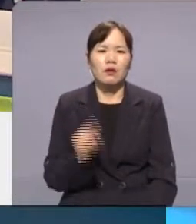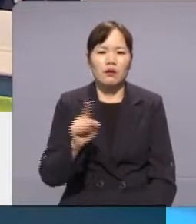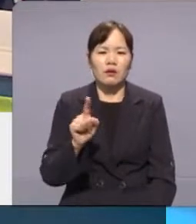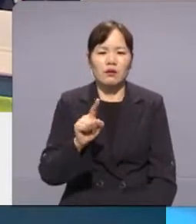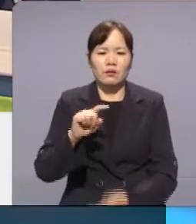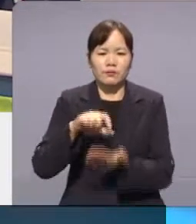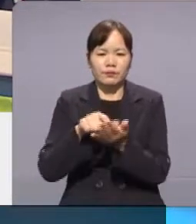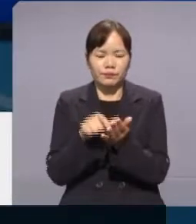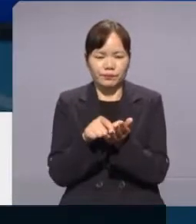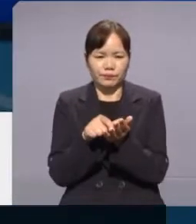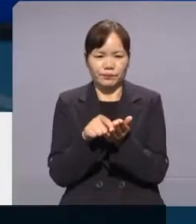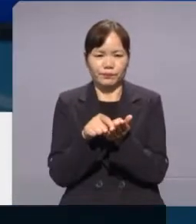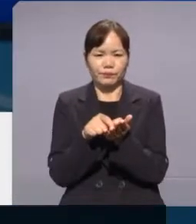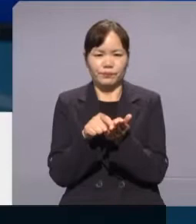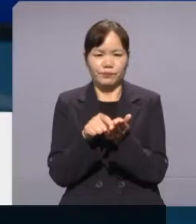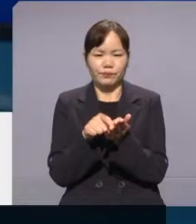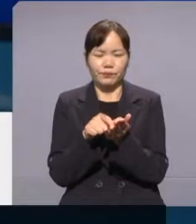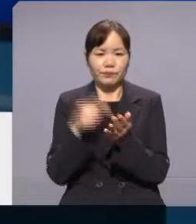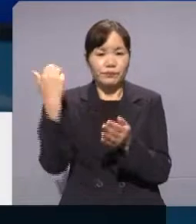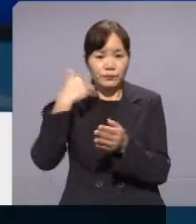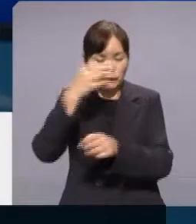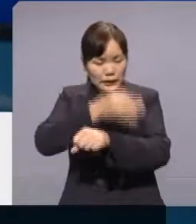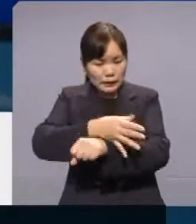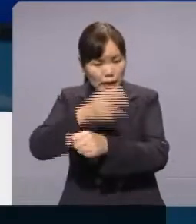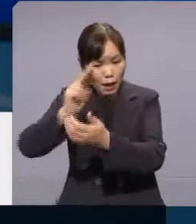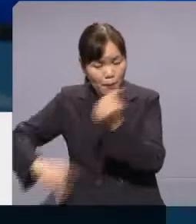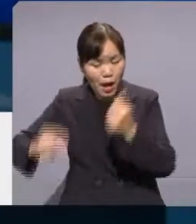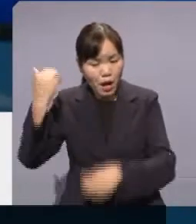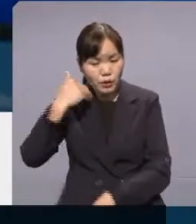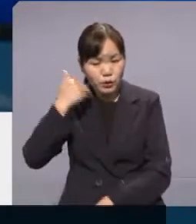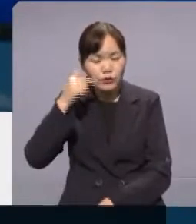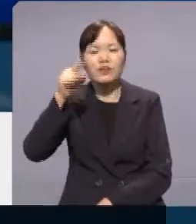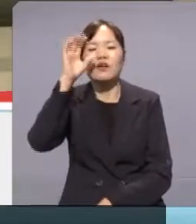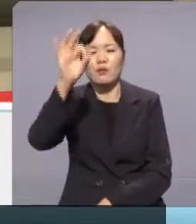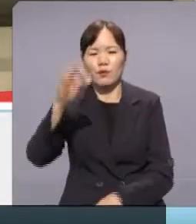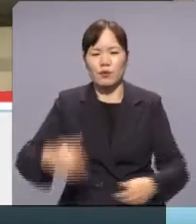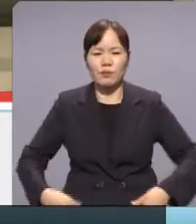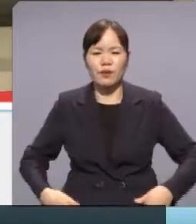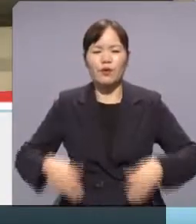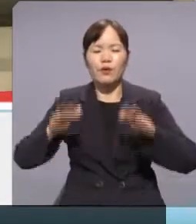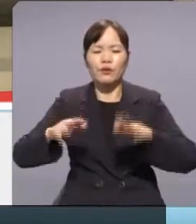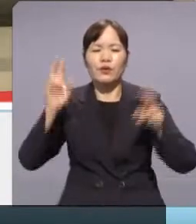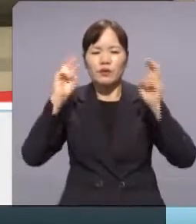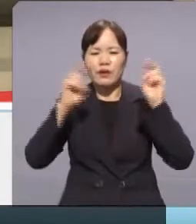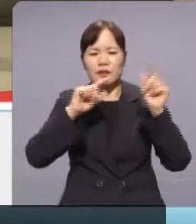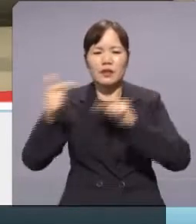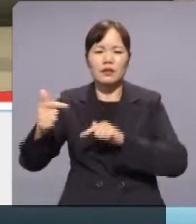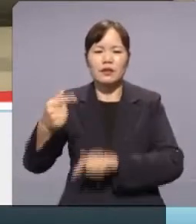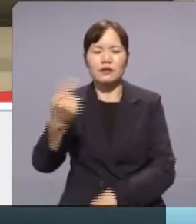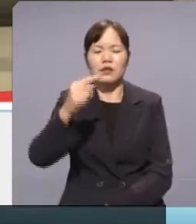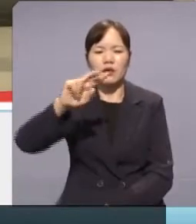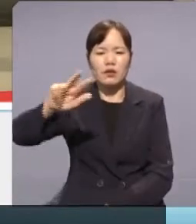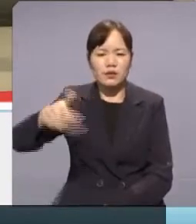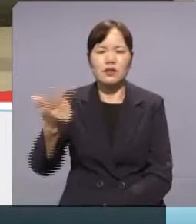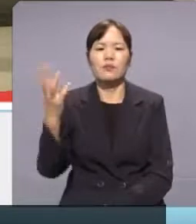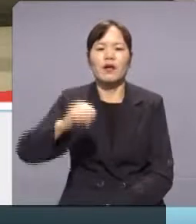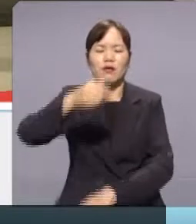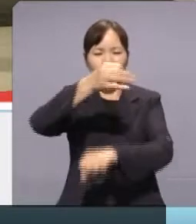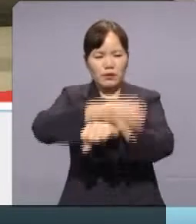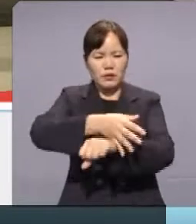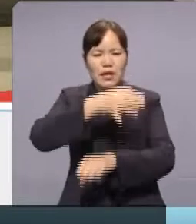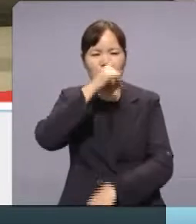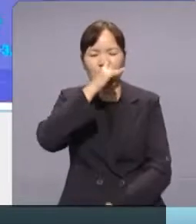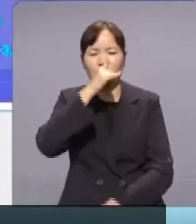얼마만큼 어느 주체들이 샀냐 팔았냐를 일단 보셔야 되는데 오늘은 기관이 1,700억 정도를 샀고요. 아, 예. 그다음에